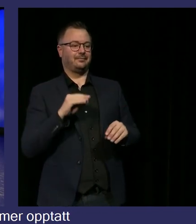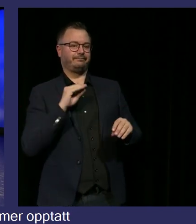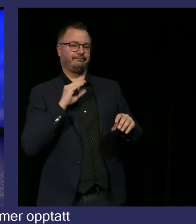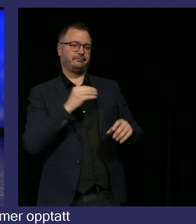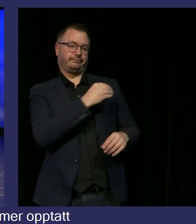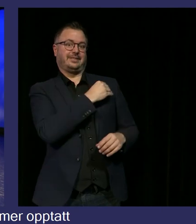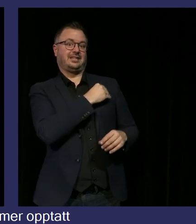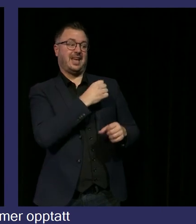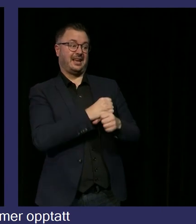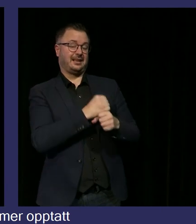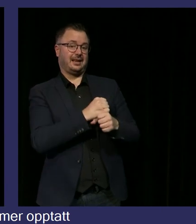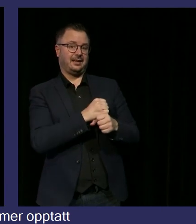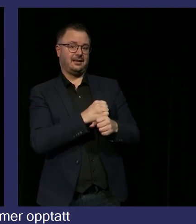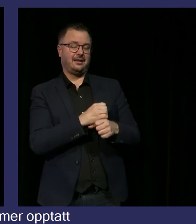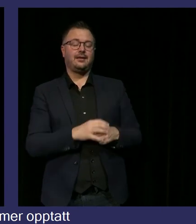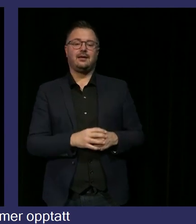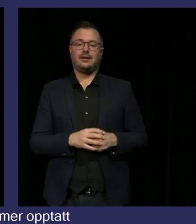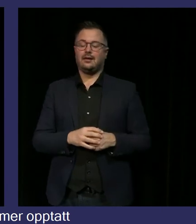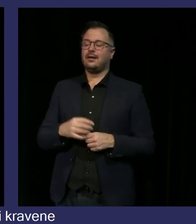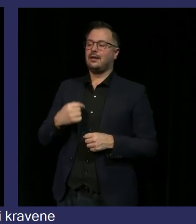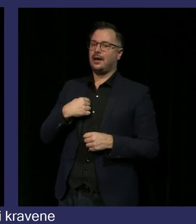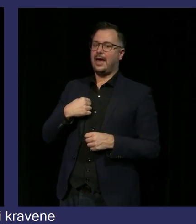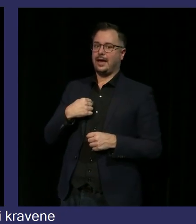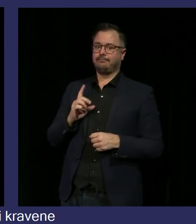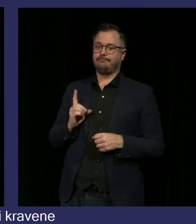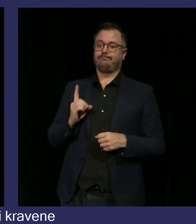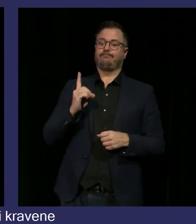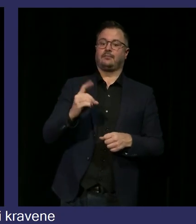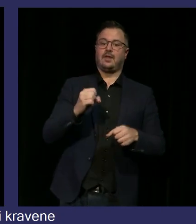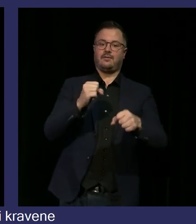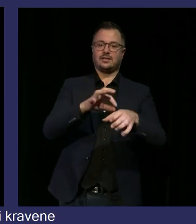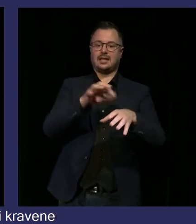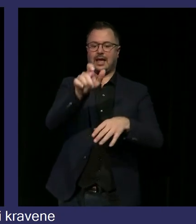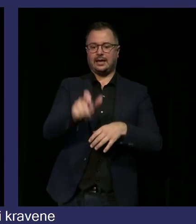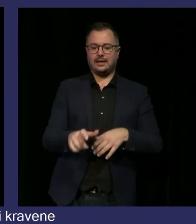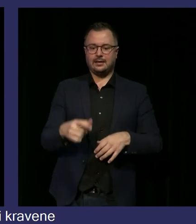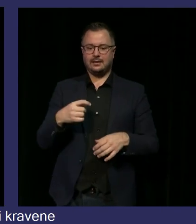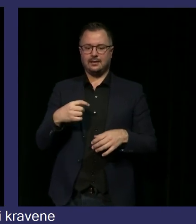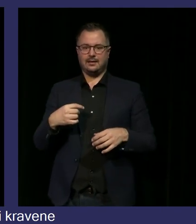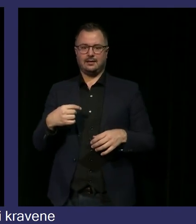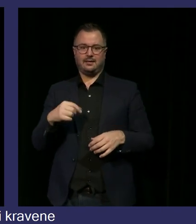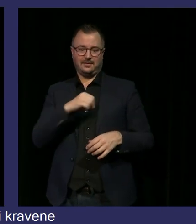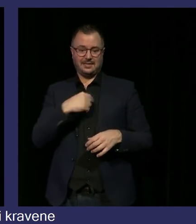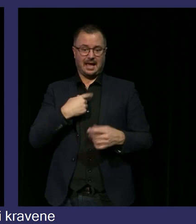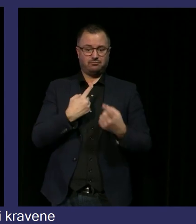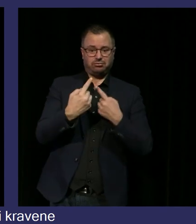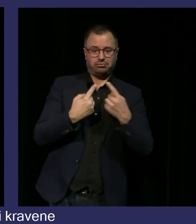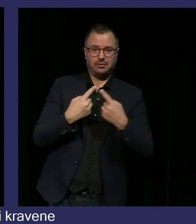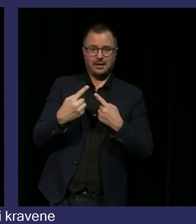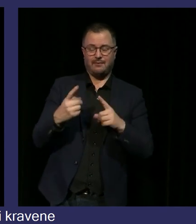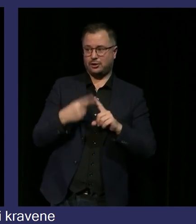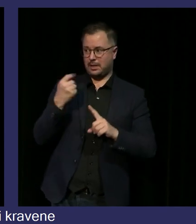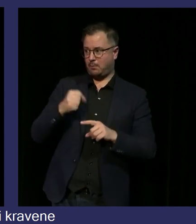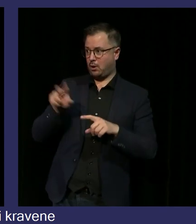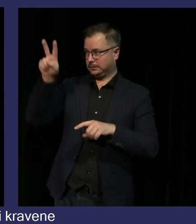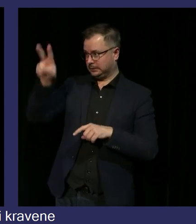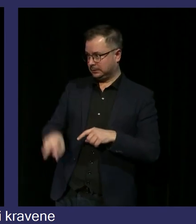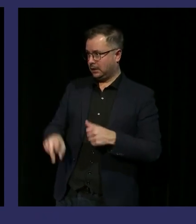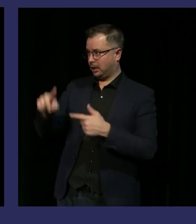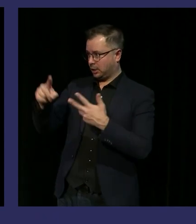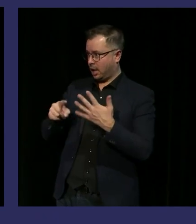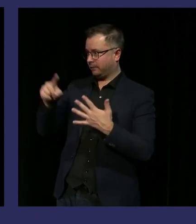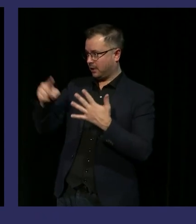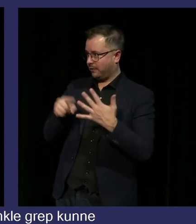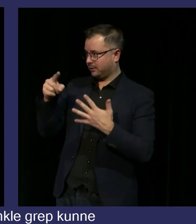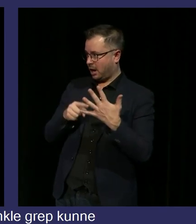mer opptatt av å klare å formidle det jeg kommer til fastlegen for, enn å på en måte sette meg inn I alle de kravene fastlegekontoret setter meg I det jeg trer inn